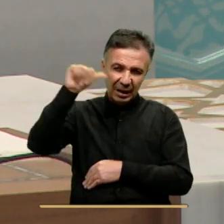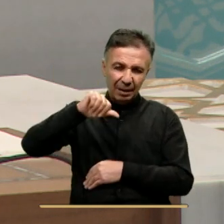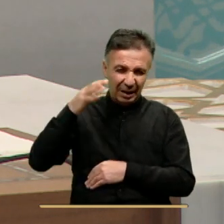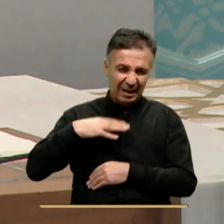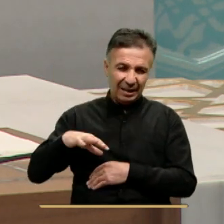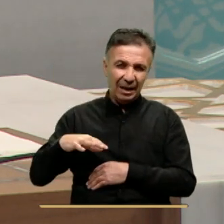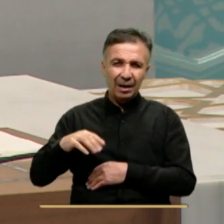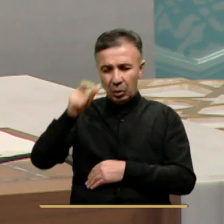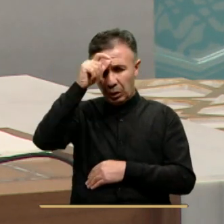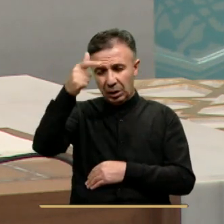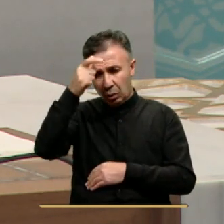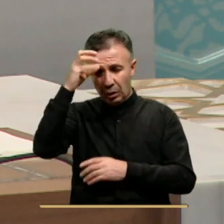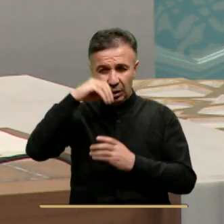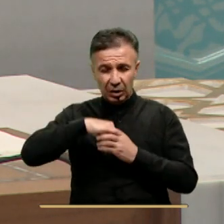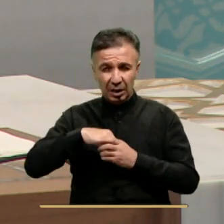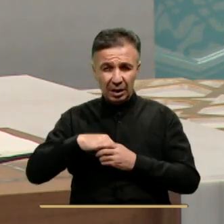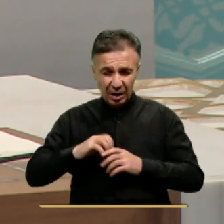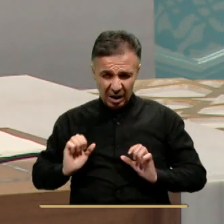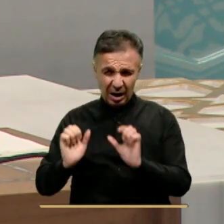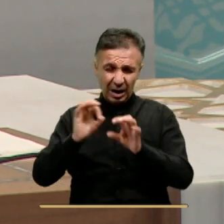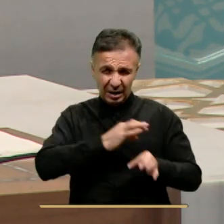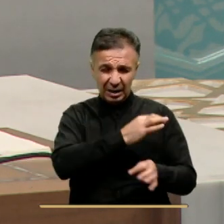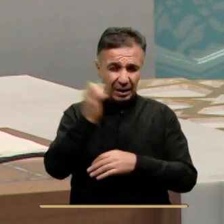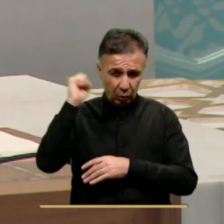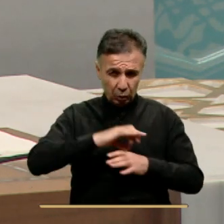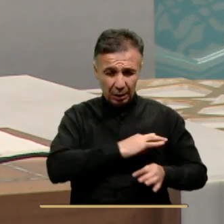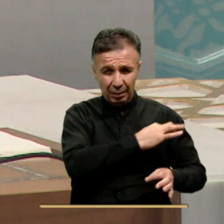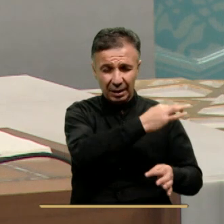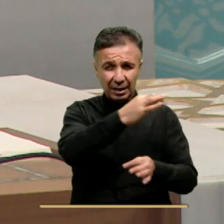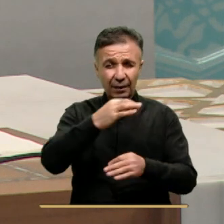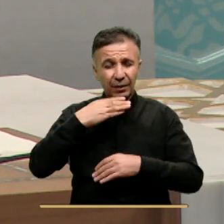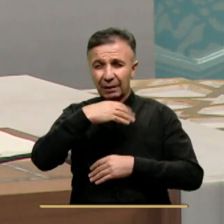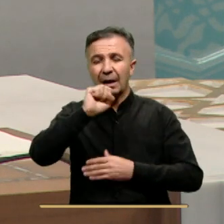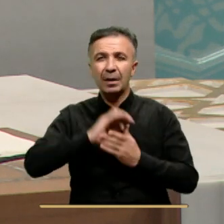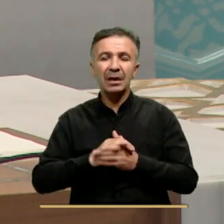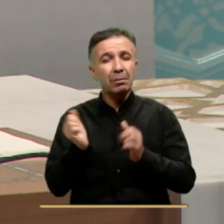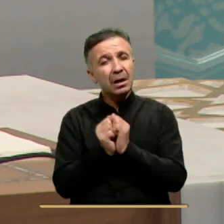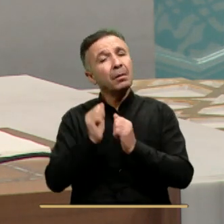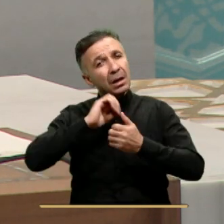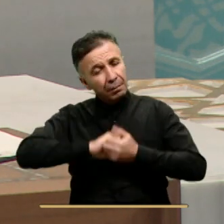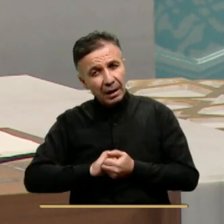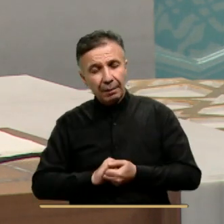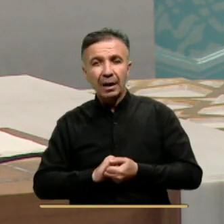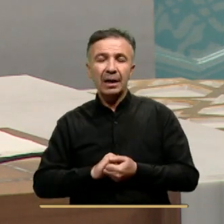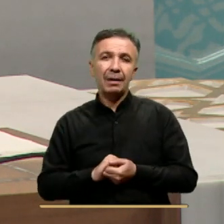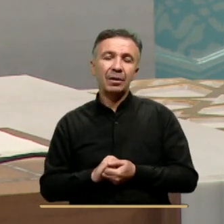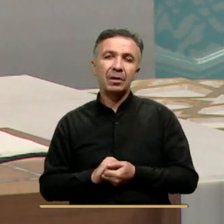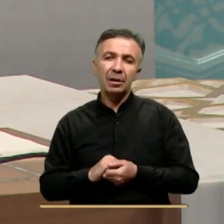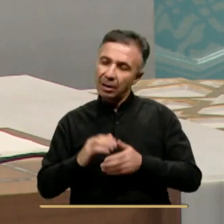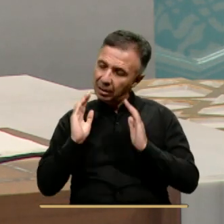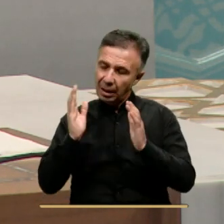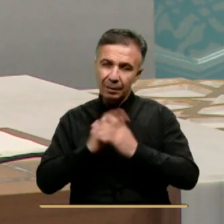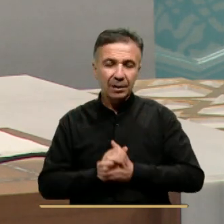harici hainlere ve düşmanlara fırsat vermesin birliğimizi ve beraberliğimizi dirliğimizi daim